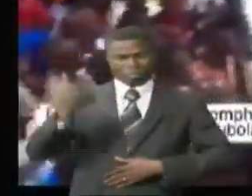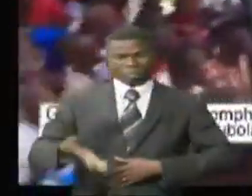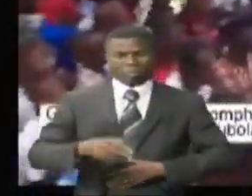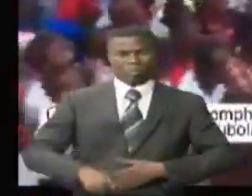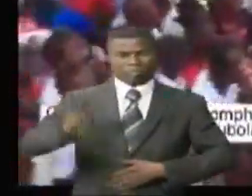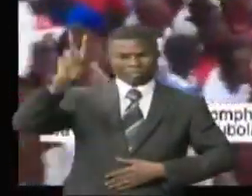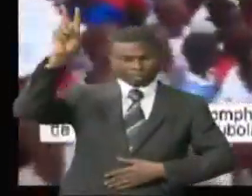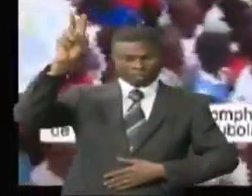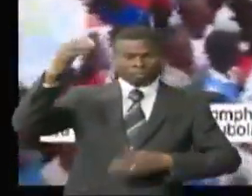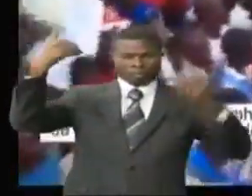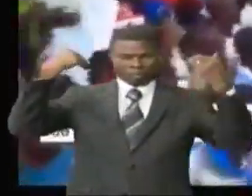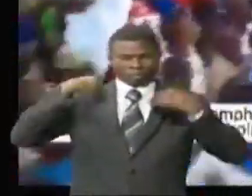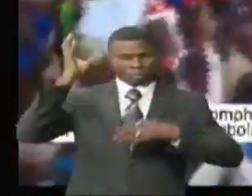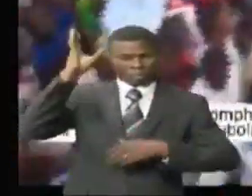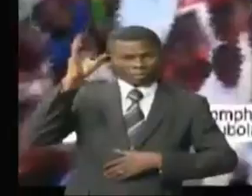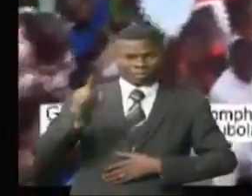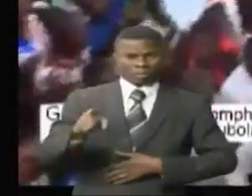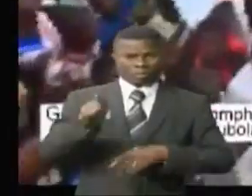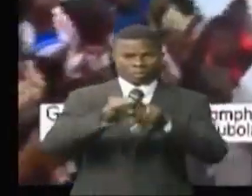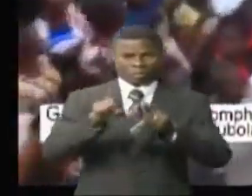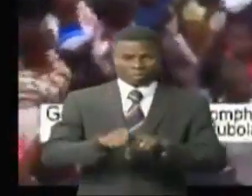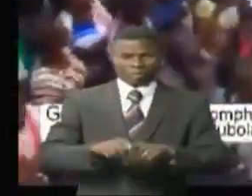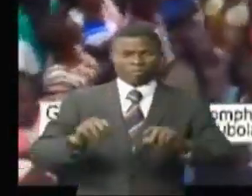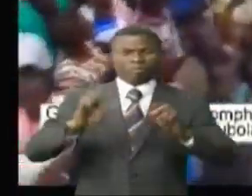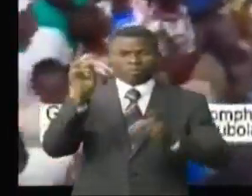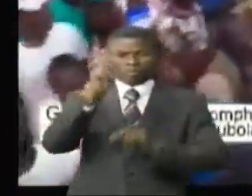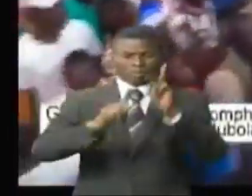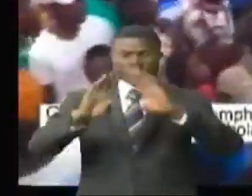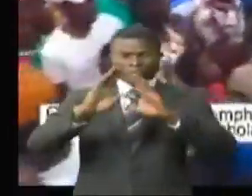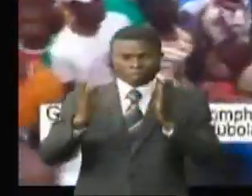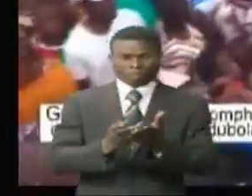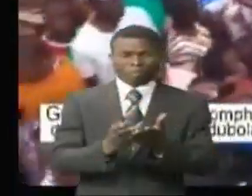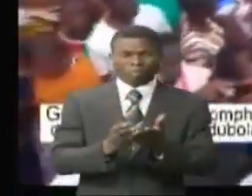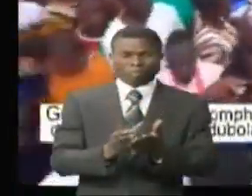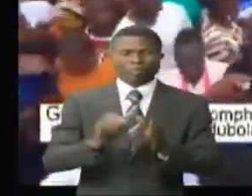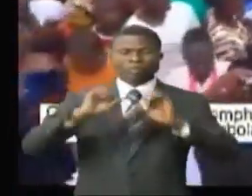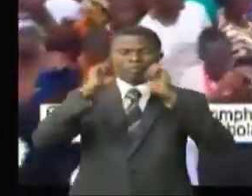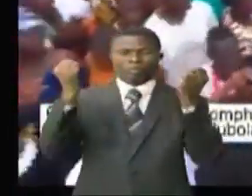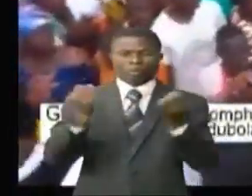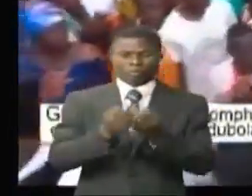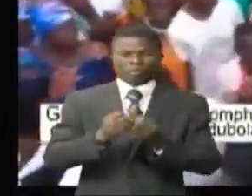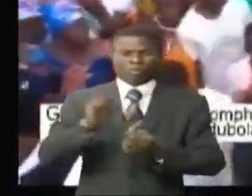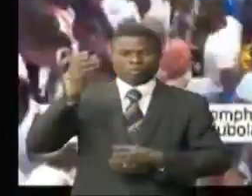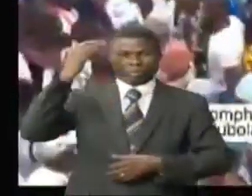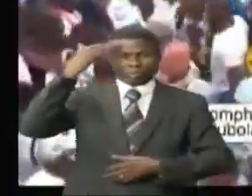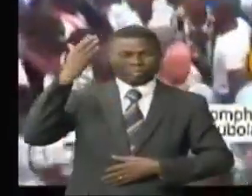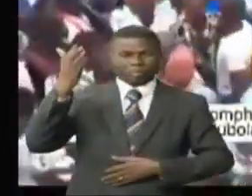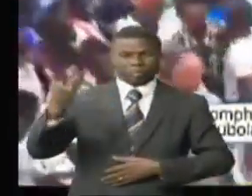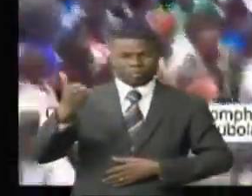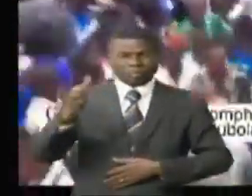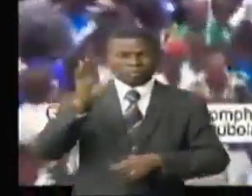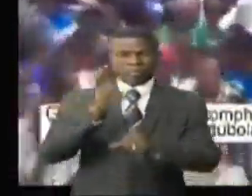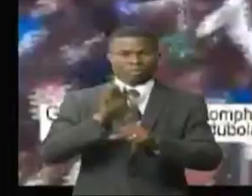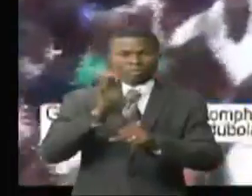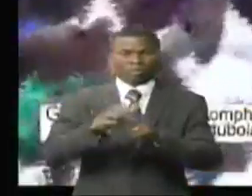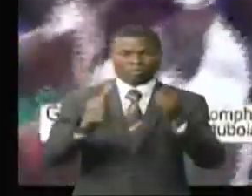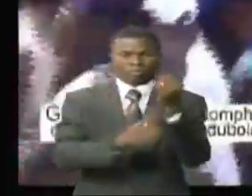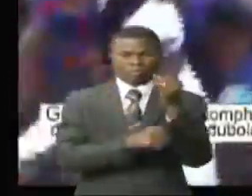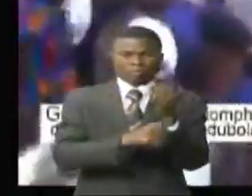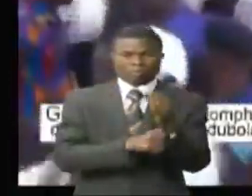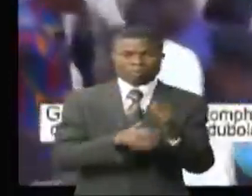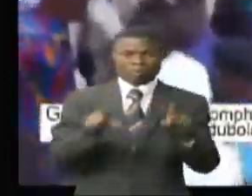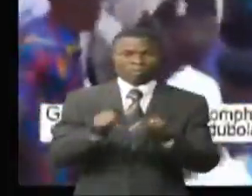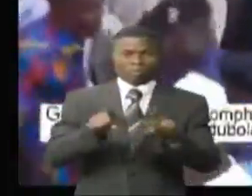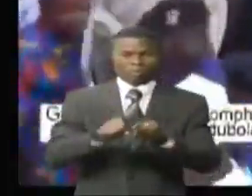l'UDPS, des autorités locales, ainsi que les forces vives et toutes les couches sociales de Guémena. Ainsi, une foule immense comme un